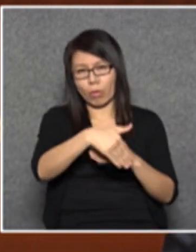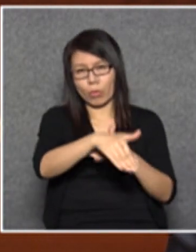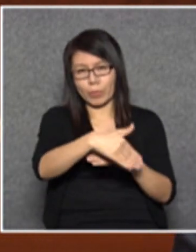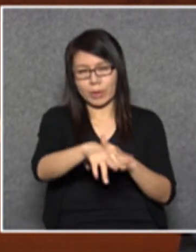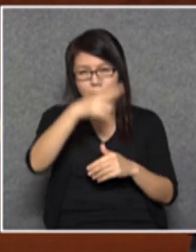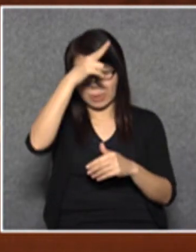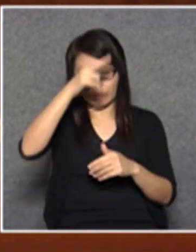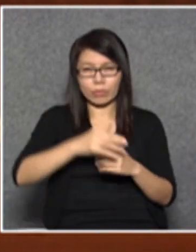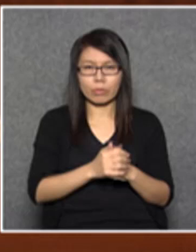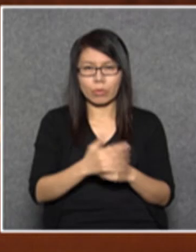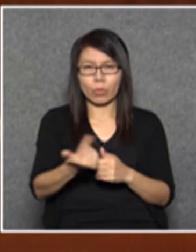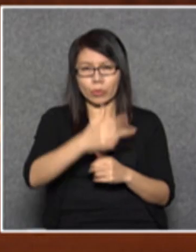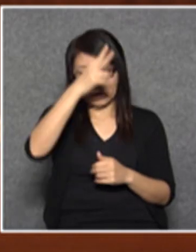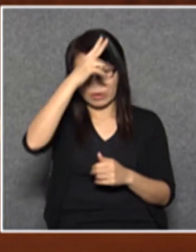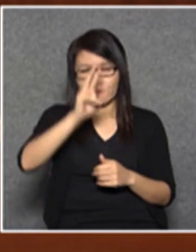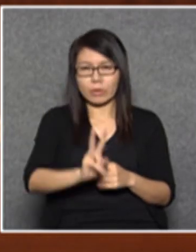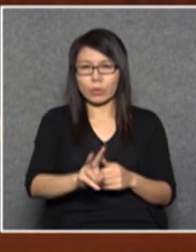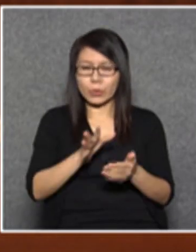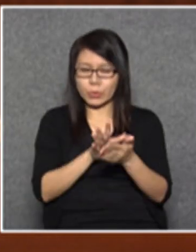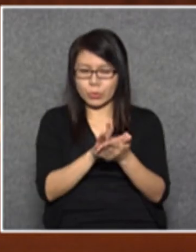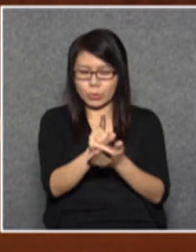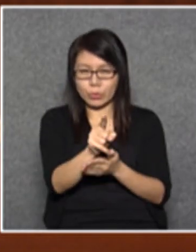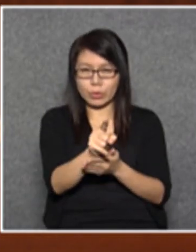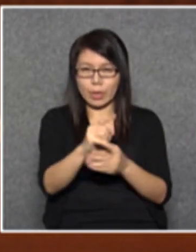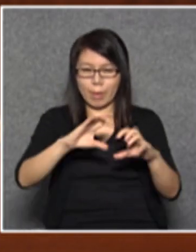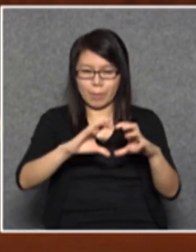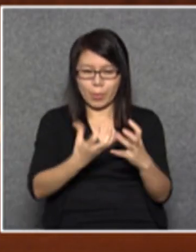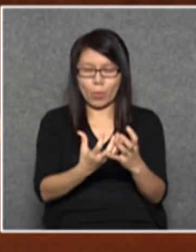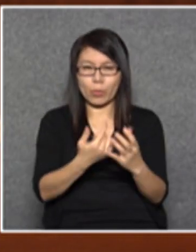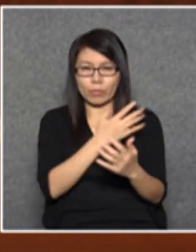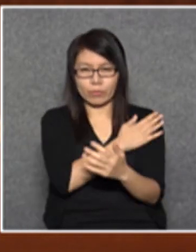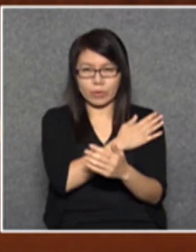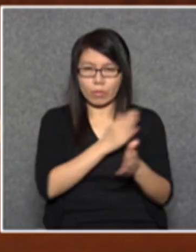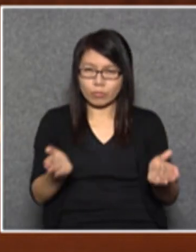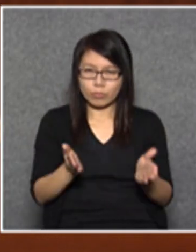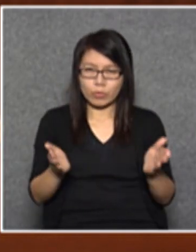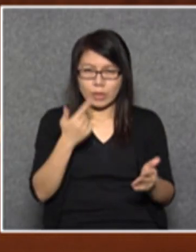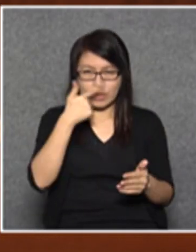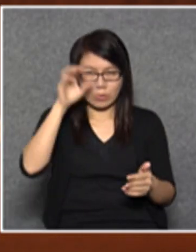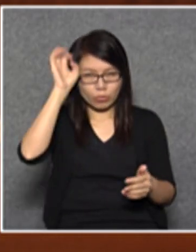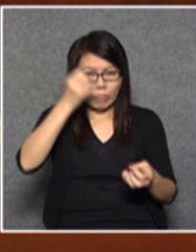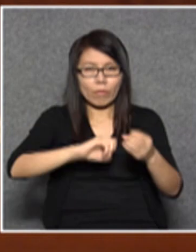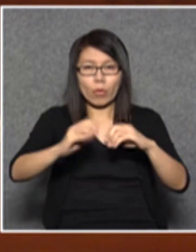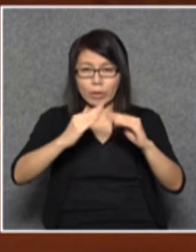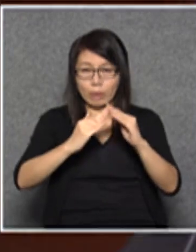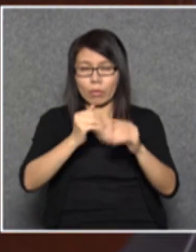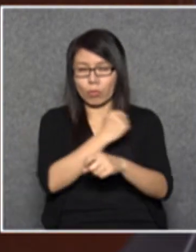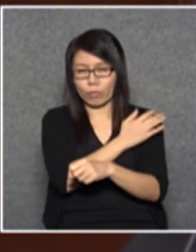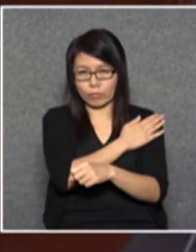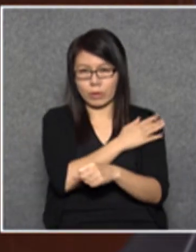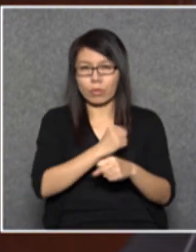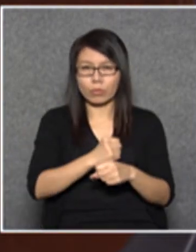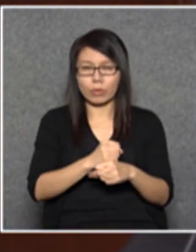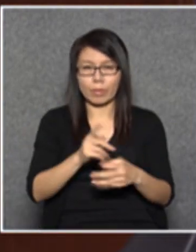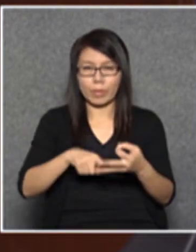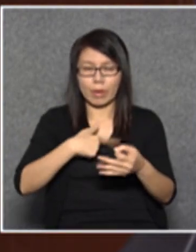政府咧，好多政府咧都有一啲專門嘅部門咧，係負責推動創新及科技嘅工作嘅。 謝立興